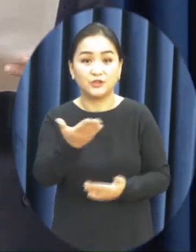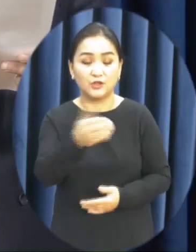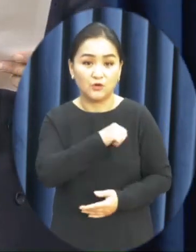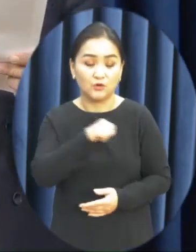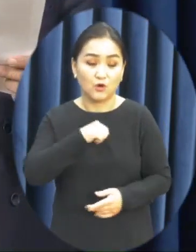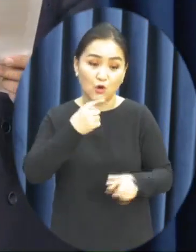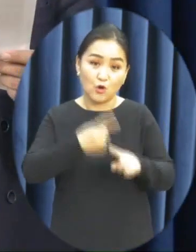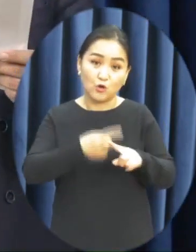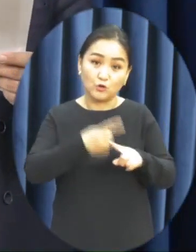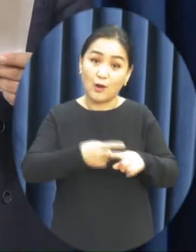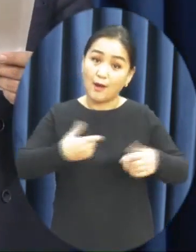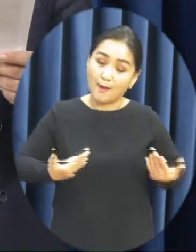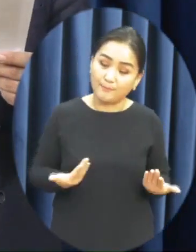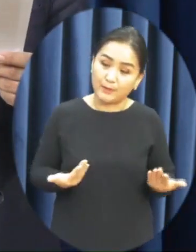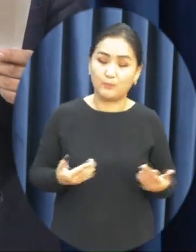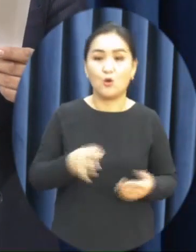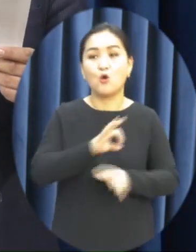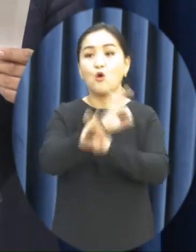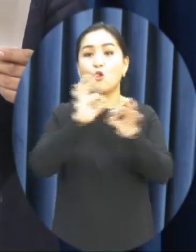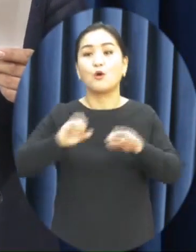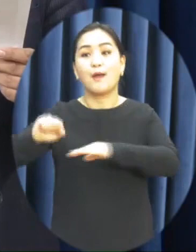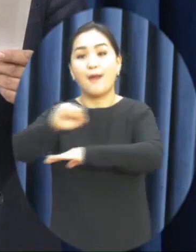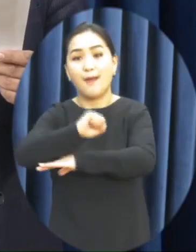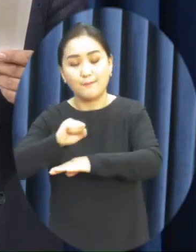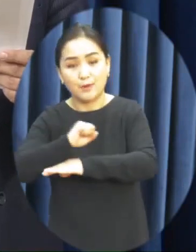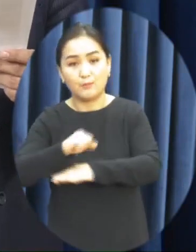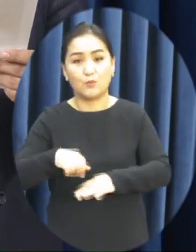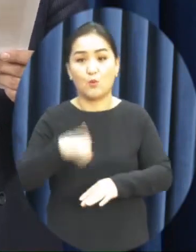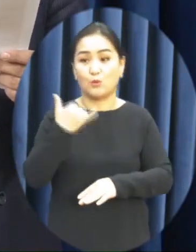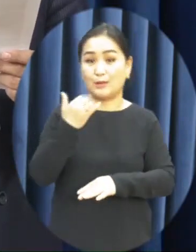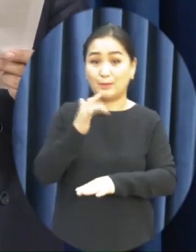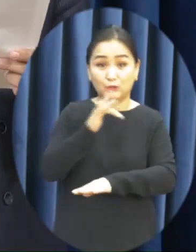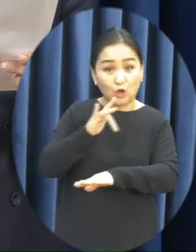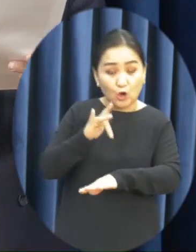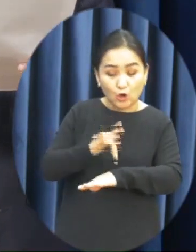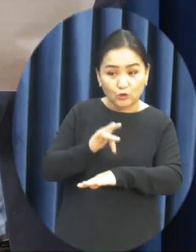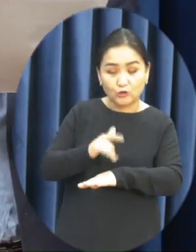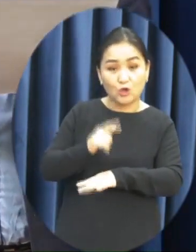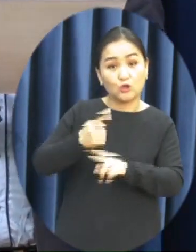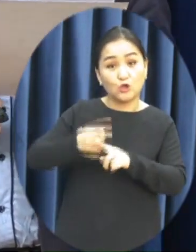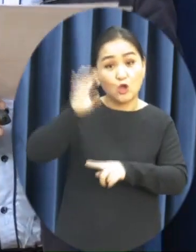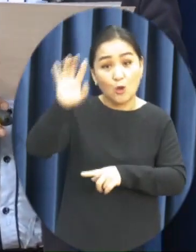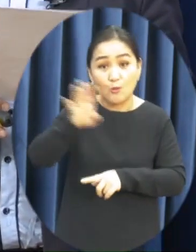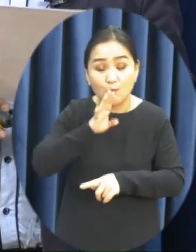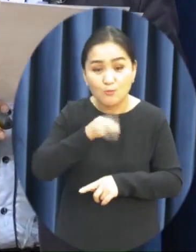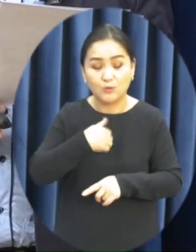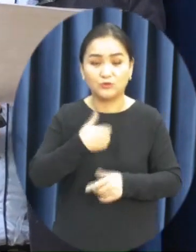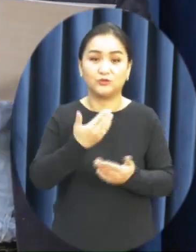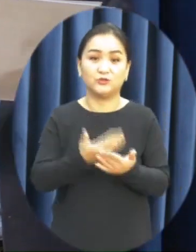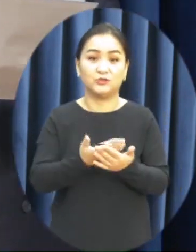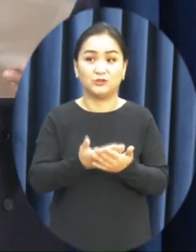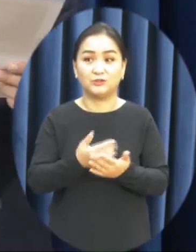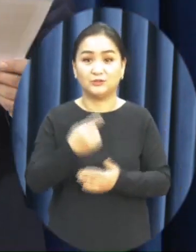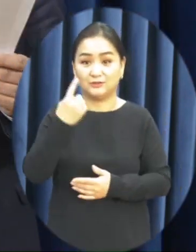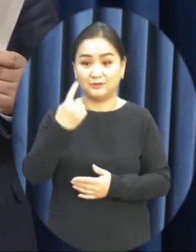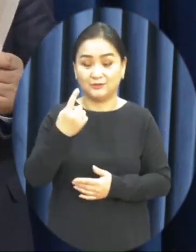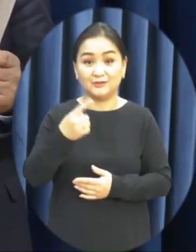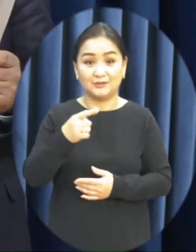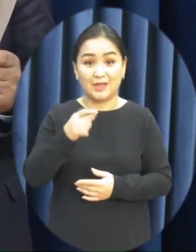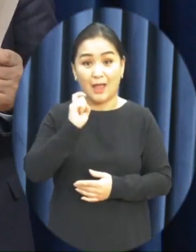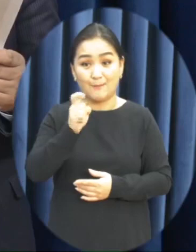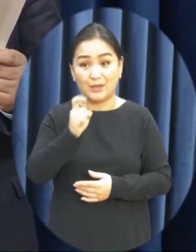དགས སྨང བྱེད